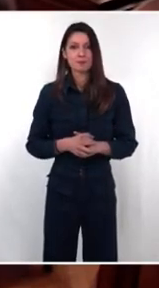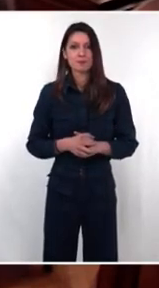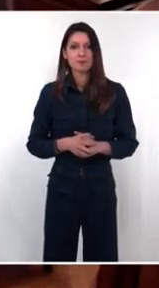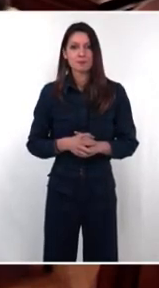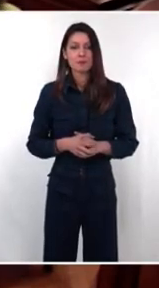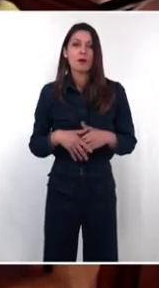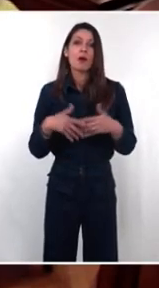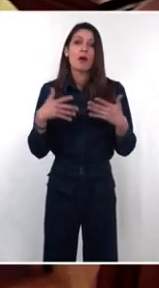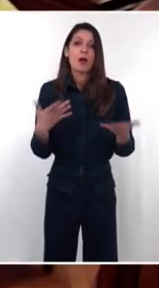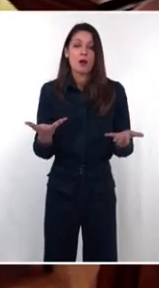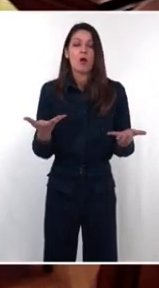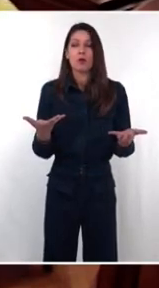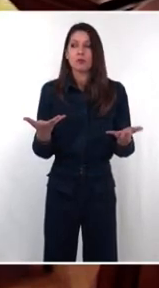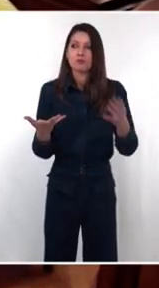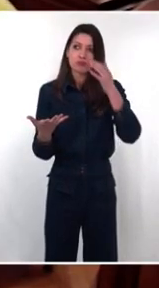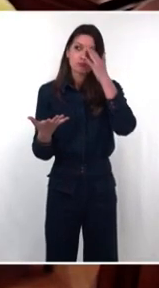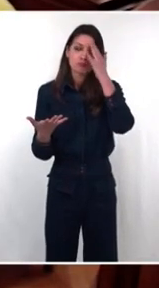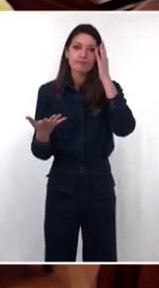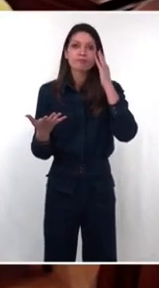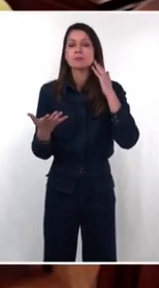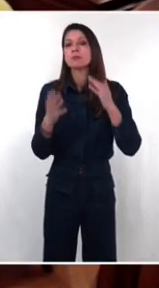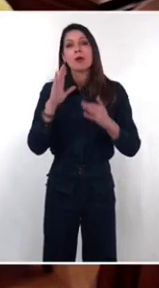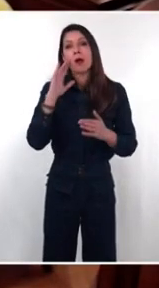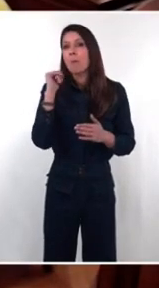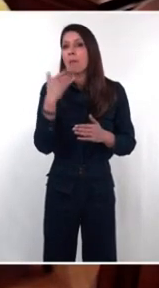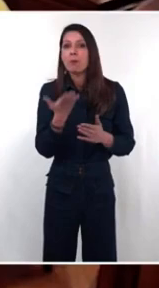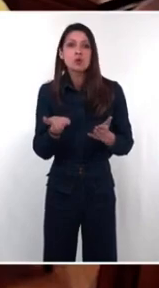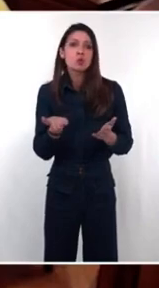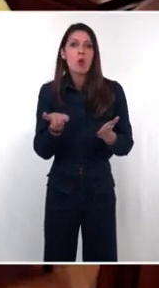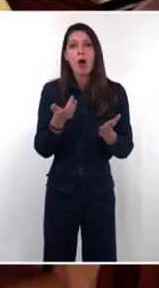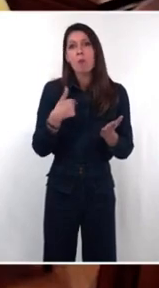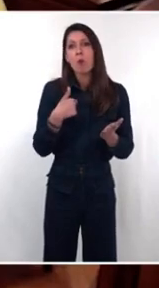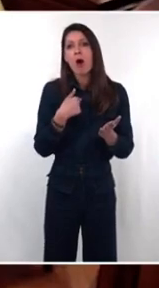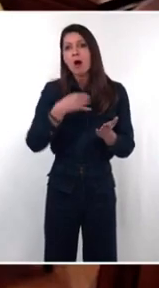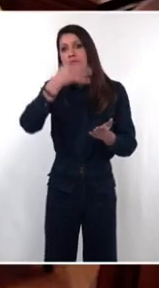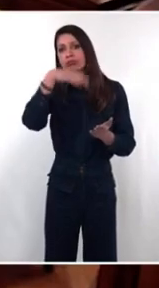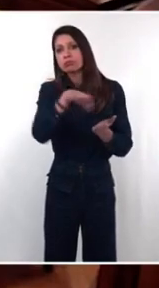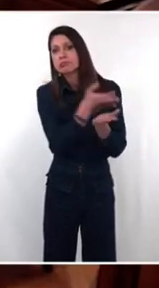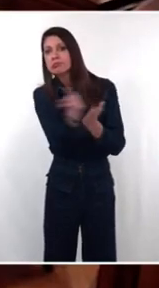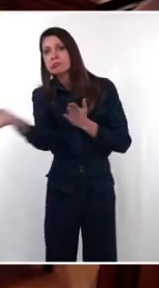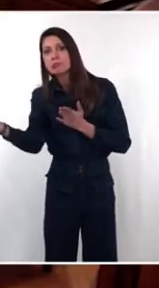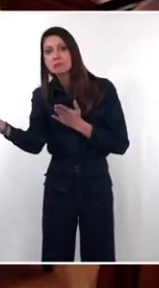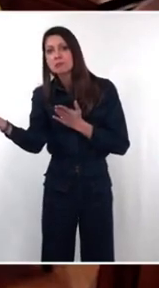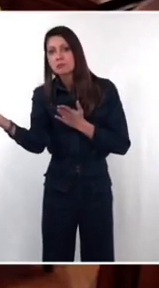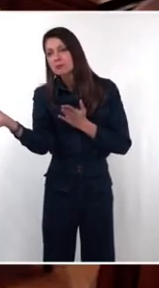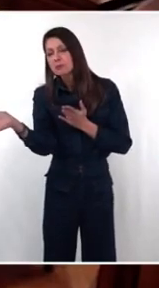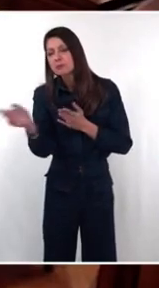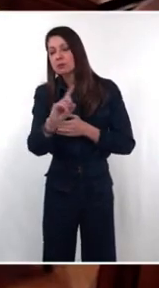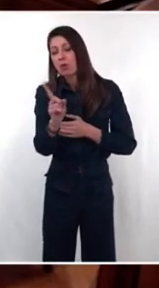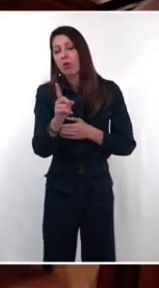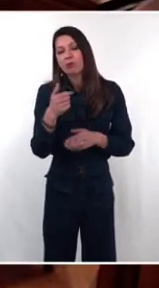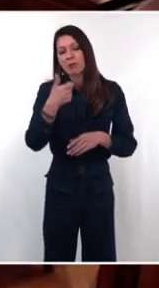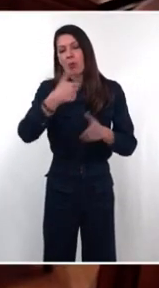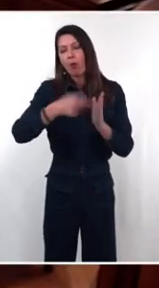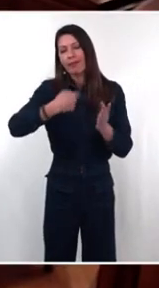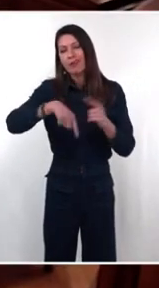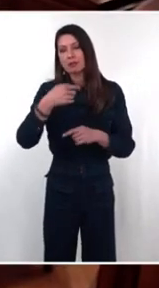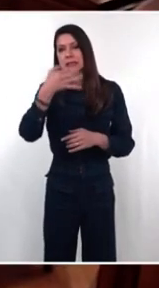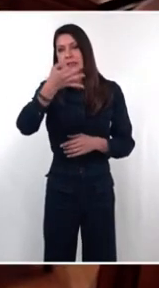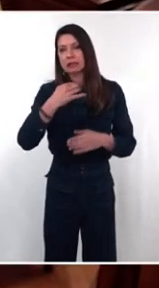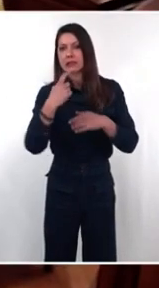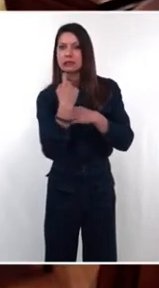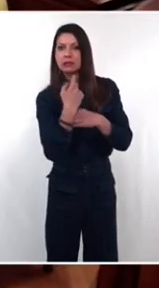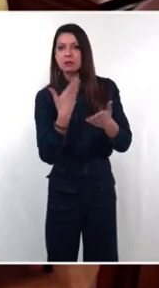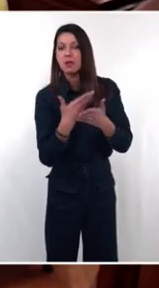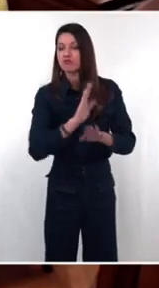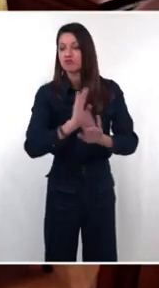En fait, cette fois, je ne vais même pas avoir besoin de faire de hors-piste, comme vous m'en aviez fait la remarque le mois dernier, puisque le sujet vient d'être